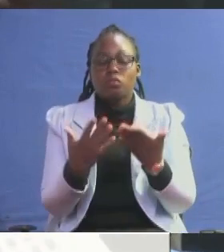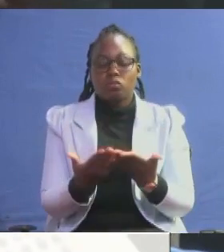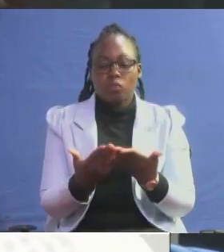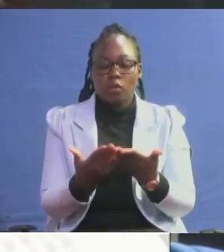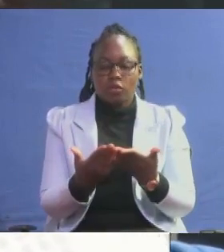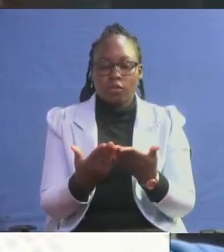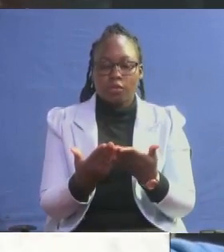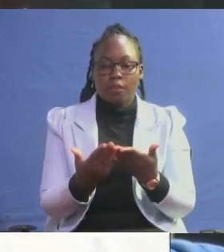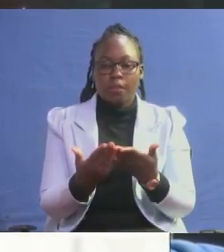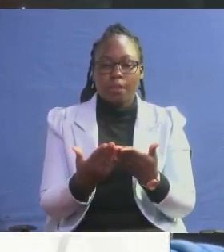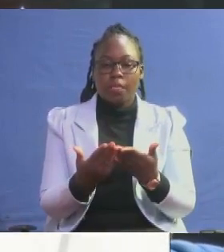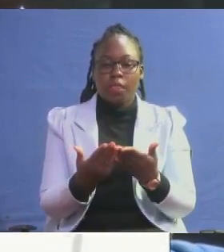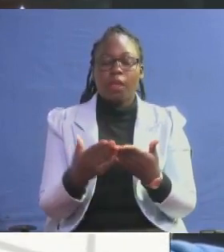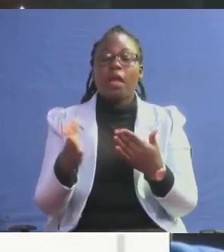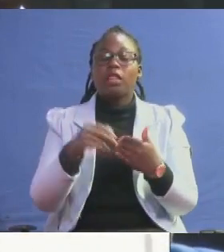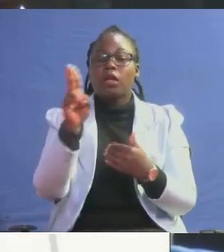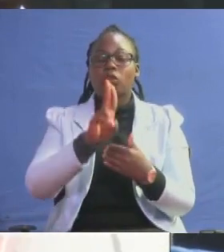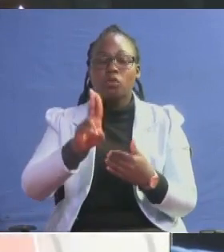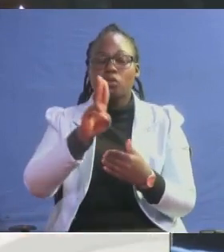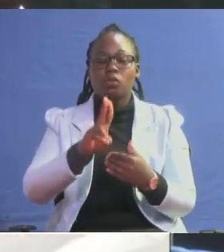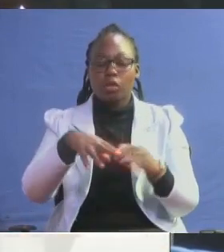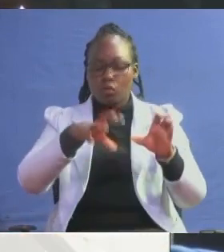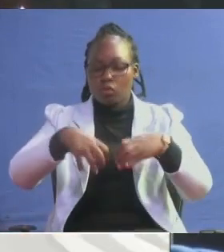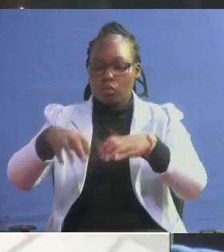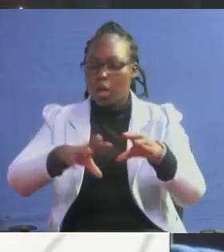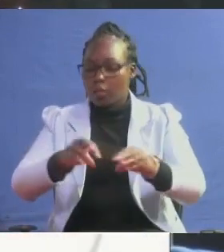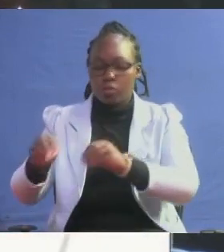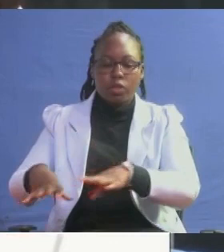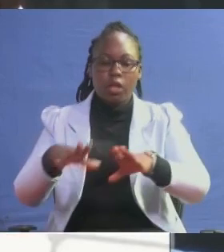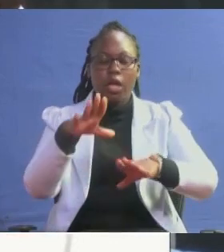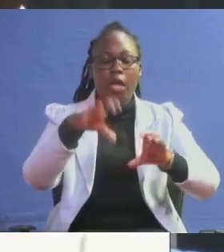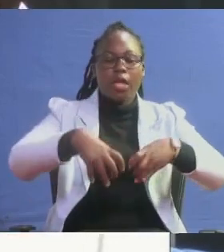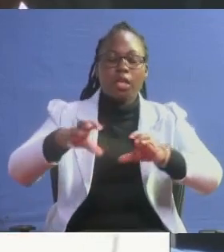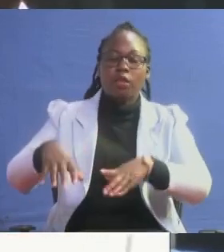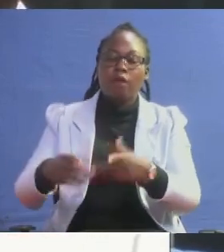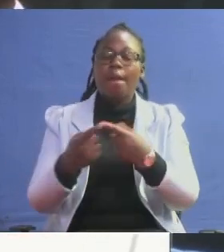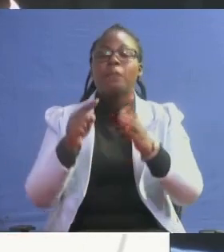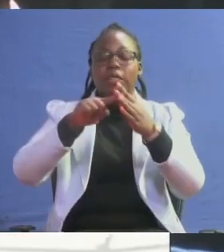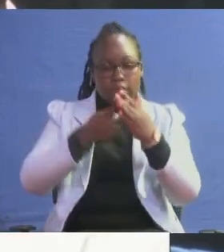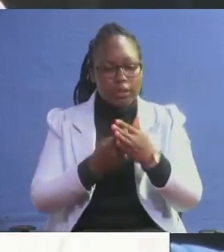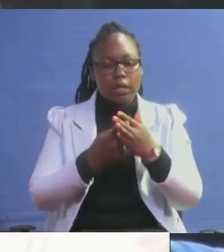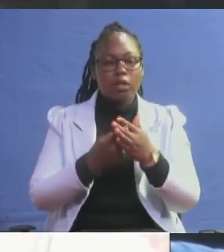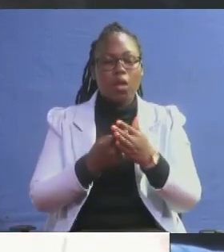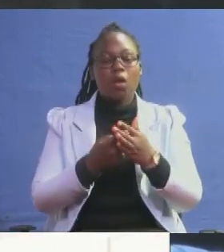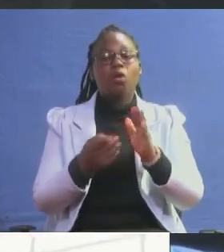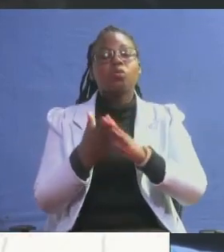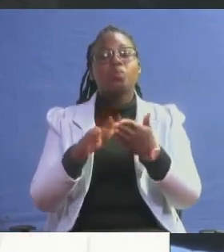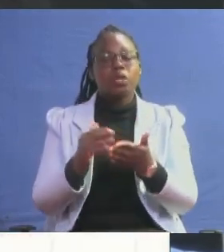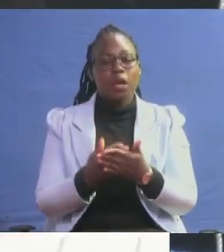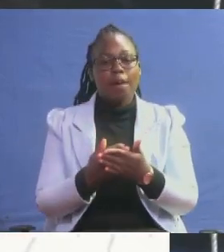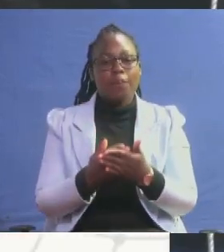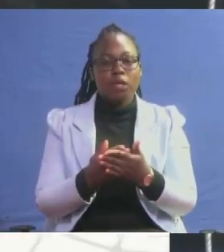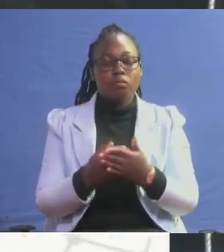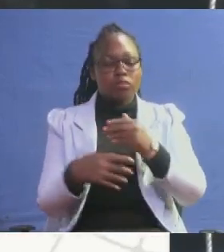mbolea badala ya kwenda kutumia mambo ya kulimo kuweka kwa mashamba, wanaanza tena kukua nini, brokers wanaanza